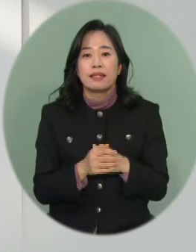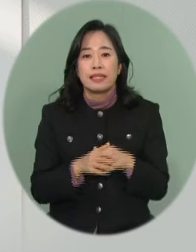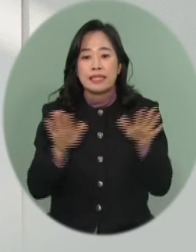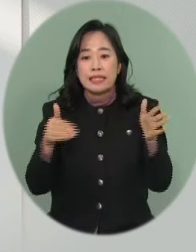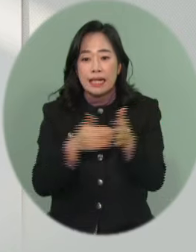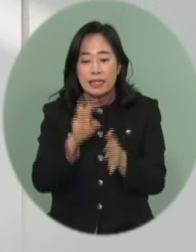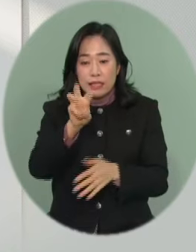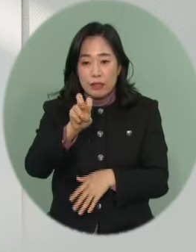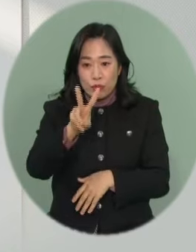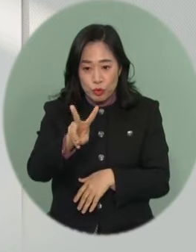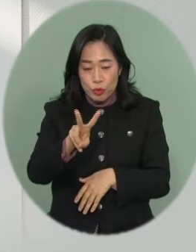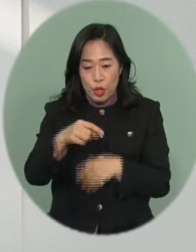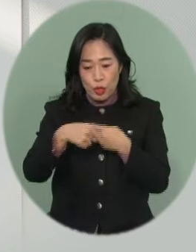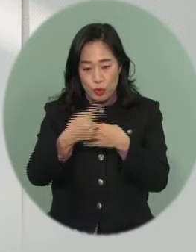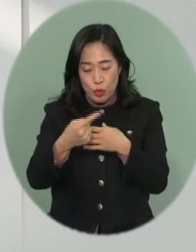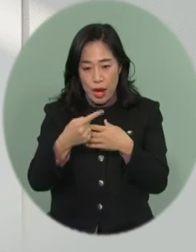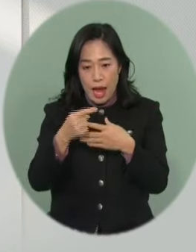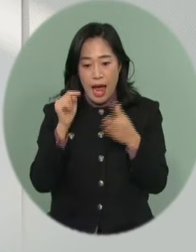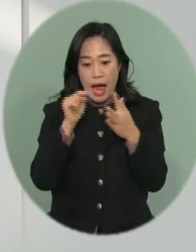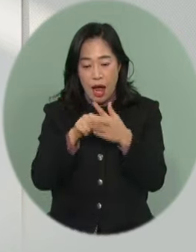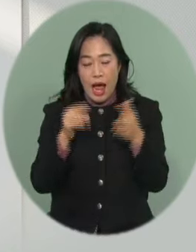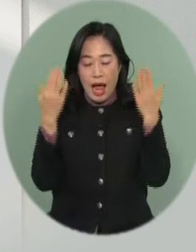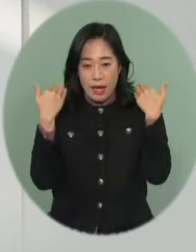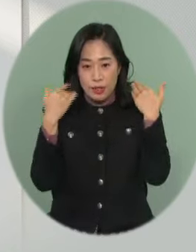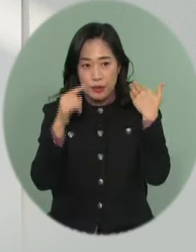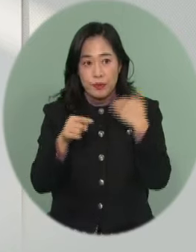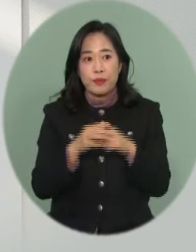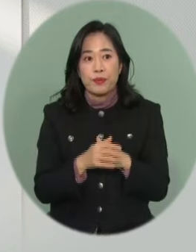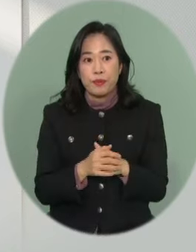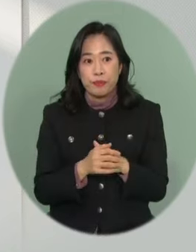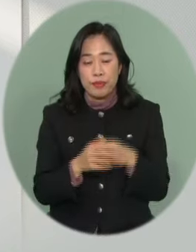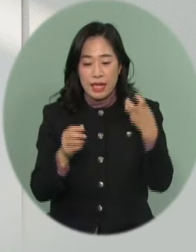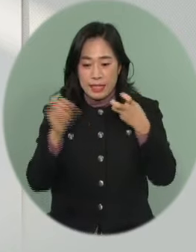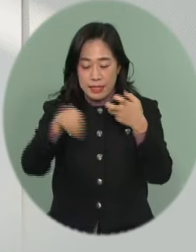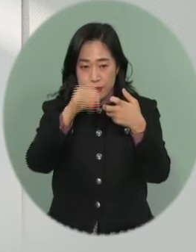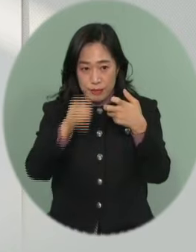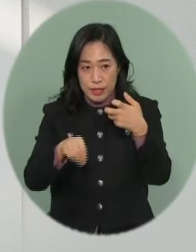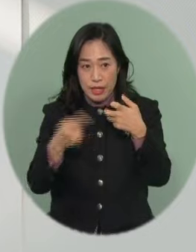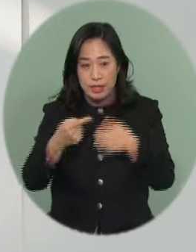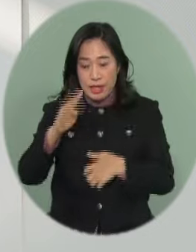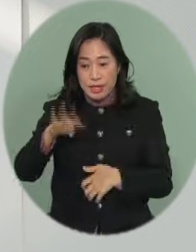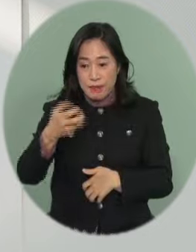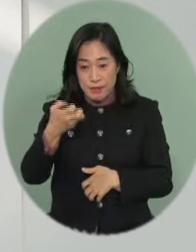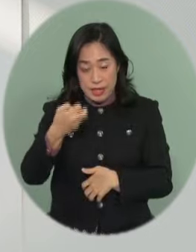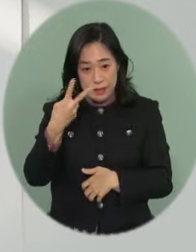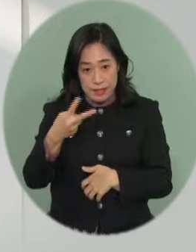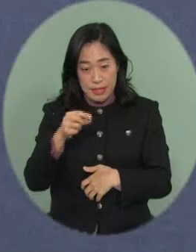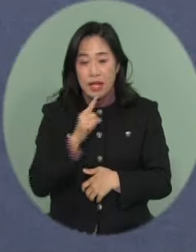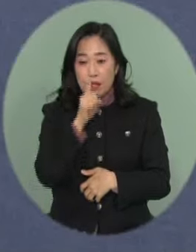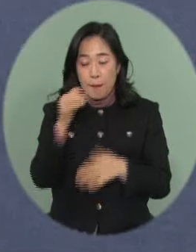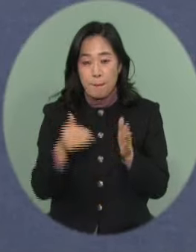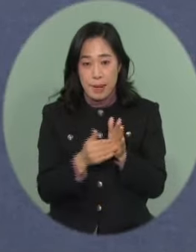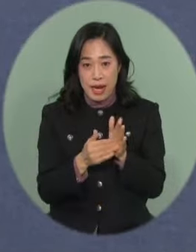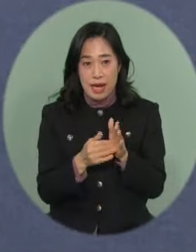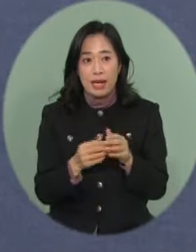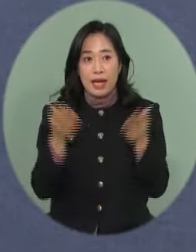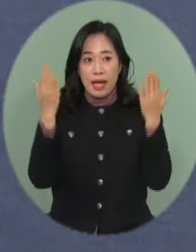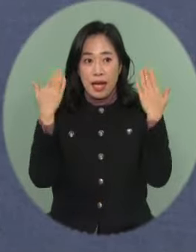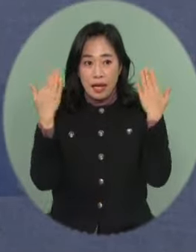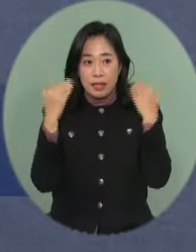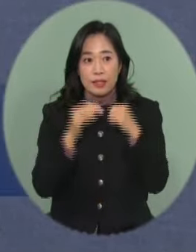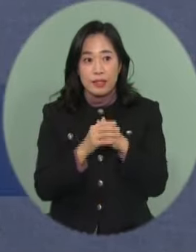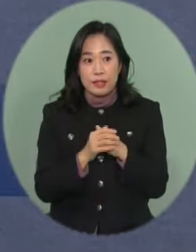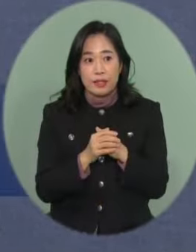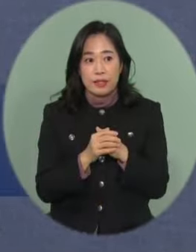현재까지 32개 초등학교 1학년 학생 2,100여 명중 70%인 1,480여 명이 신청했습니다.